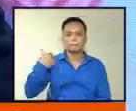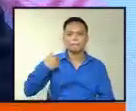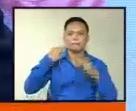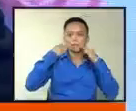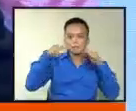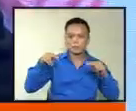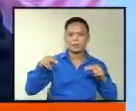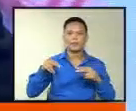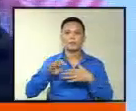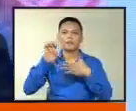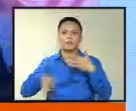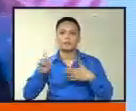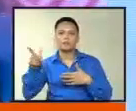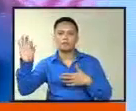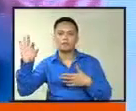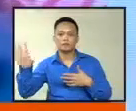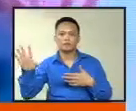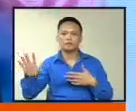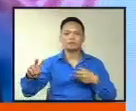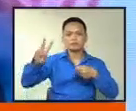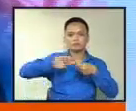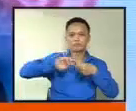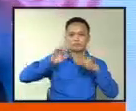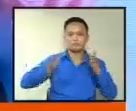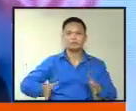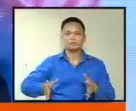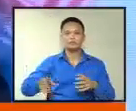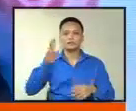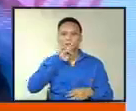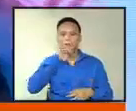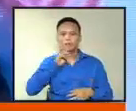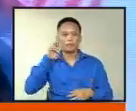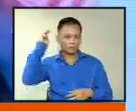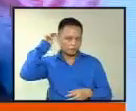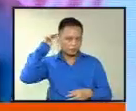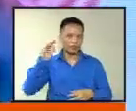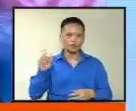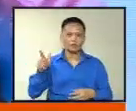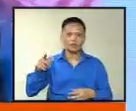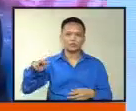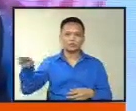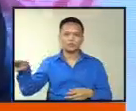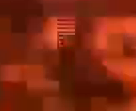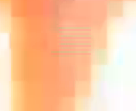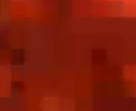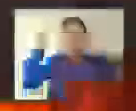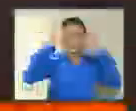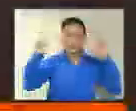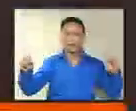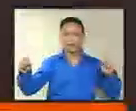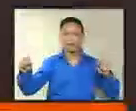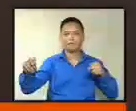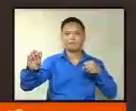Patapos pa lamang ang 2019 pero ang ilang botante sa Visayas at Mindanao may pambato na raw sa 2022 presidential elections. Ayon